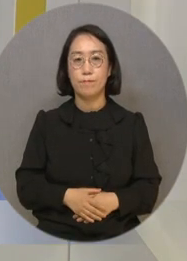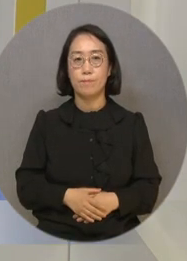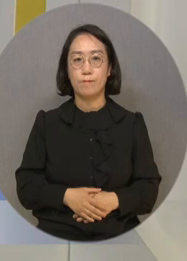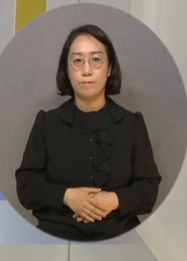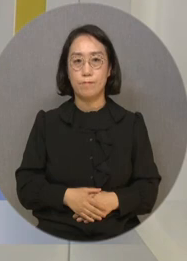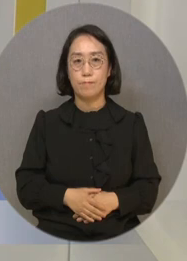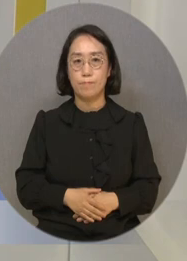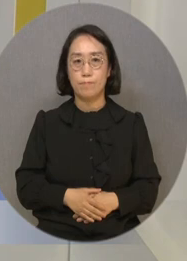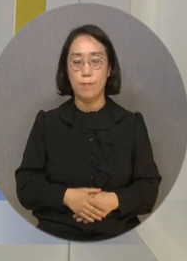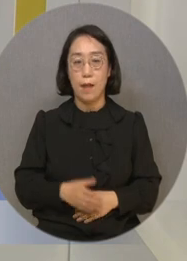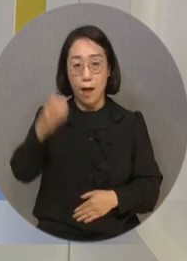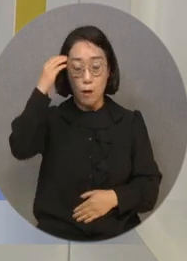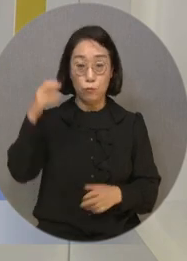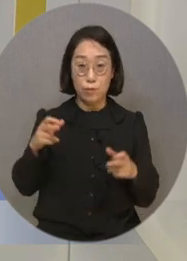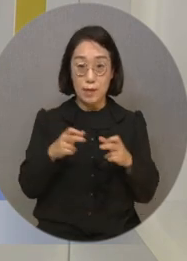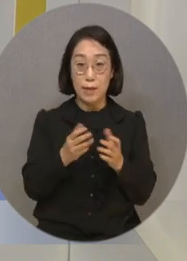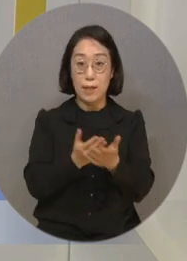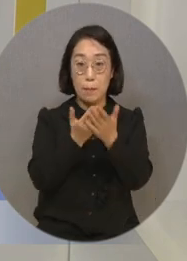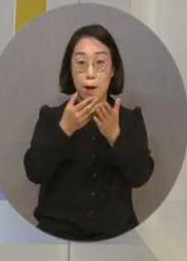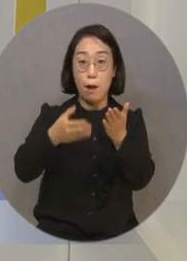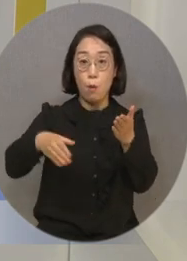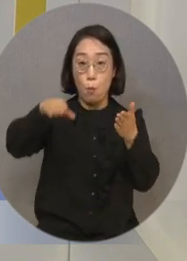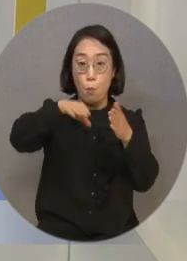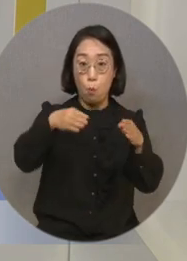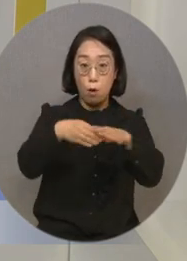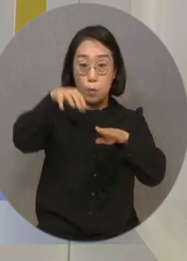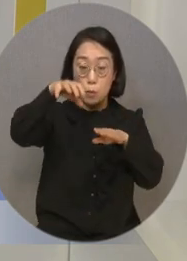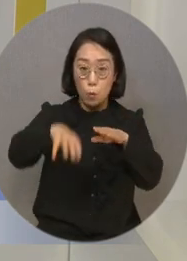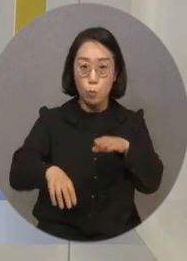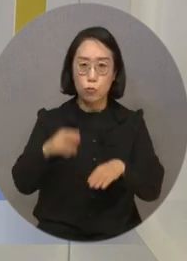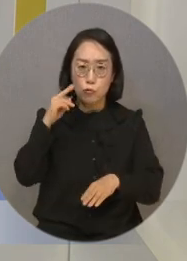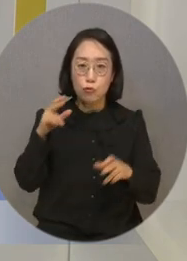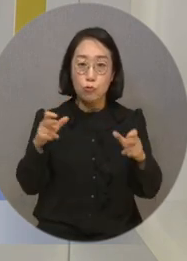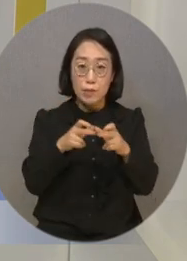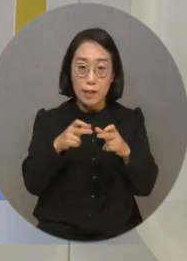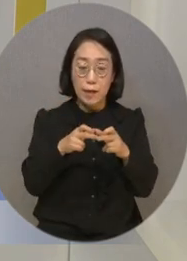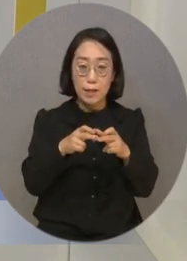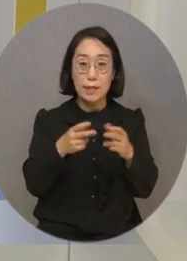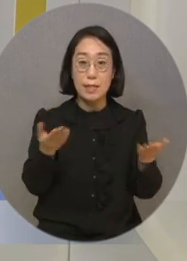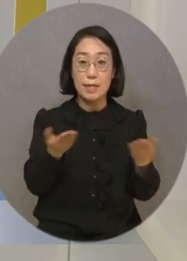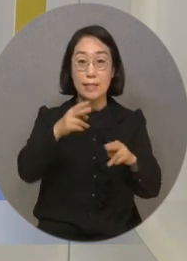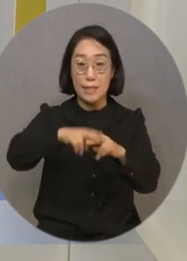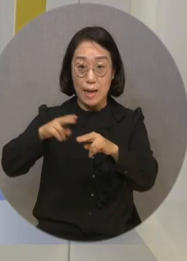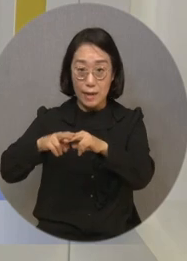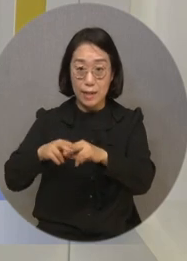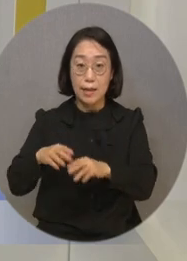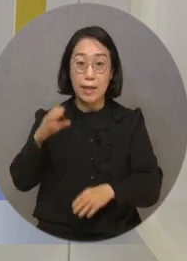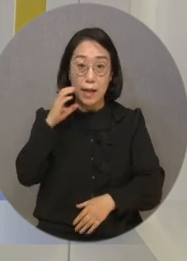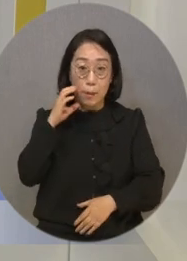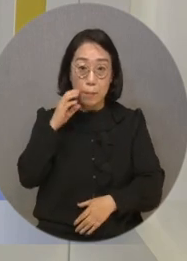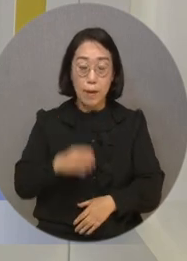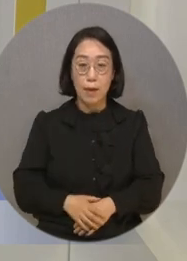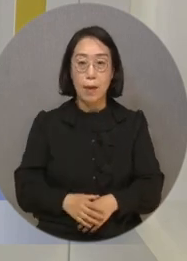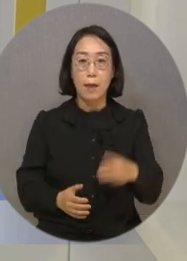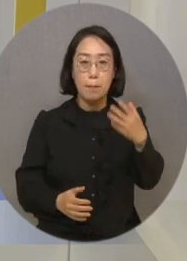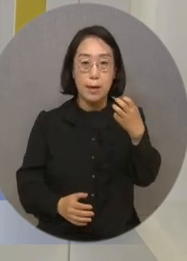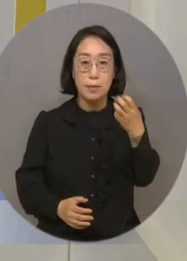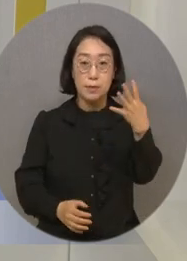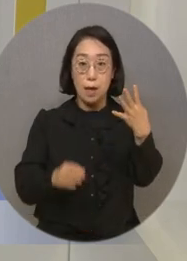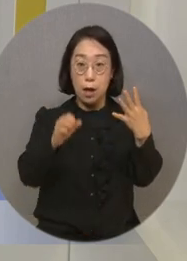다음 뉴스입니다 한국 장애인개발원이 추진하는 중증장애인 채용 카페 사업인 아이가 에브리싱